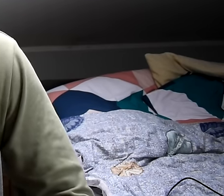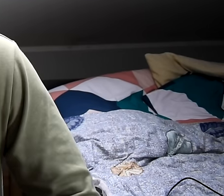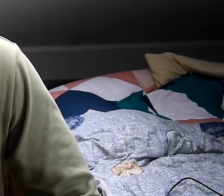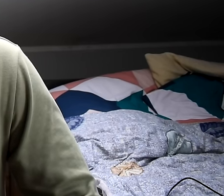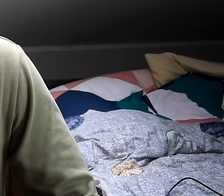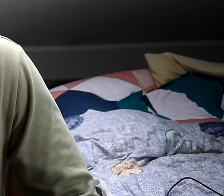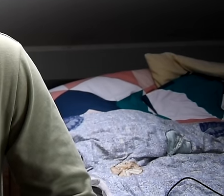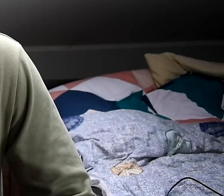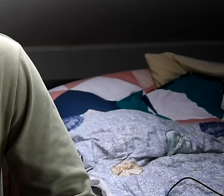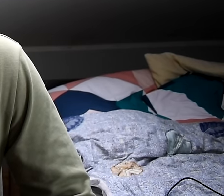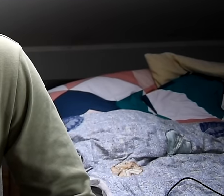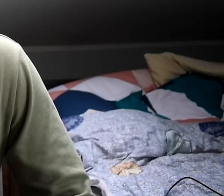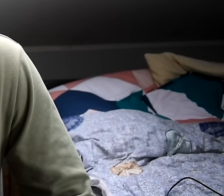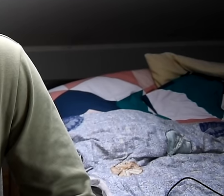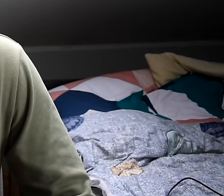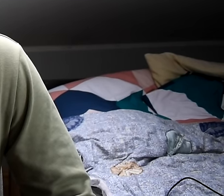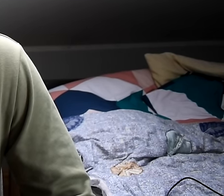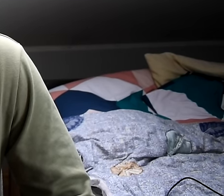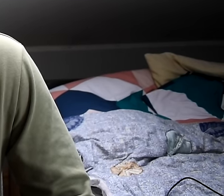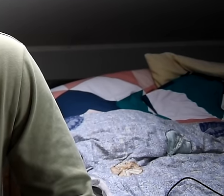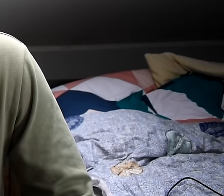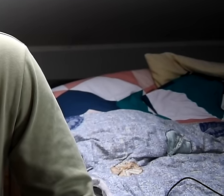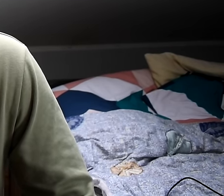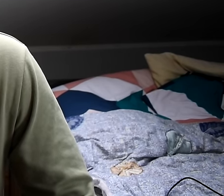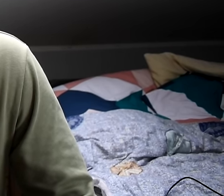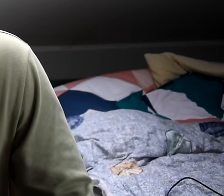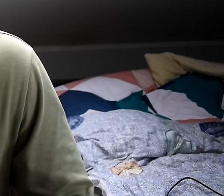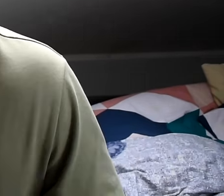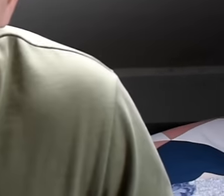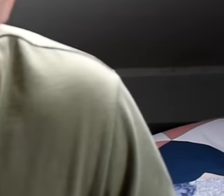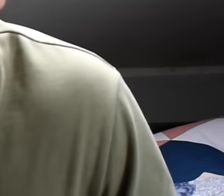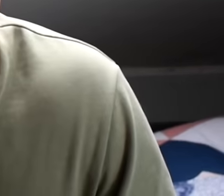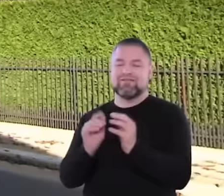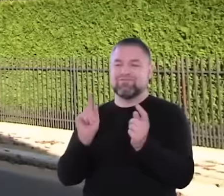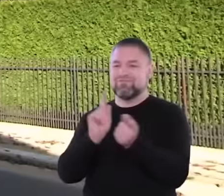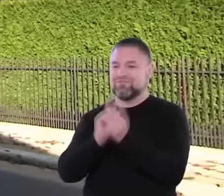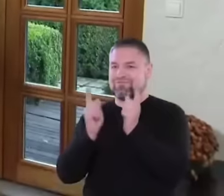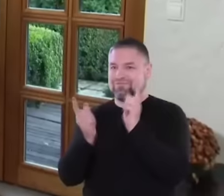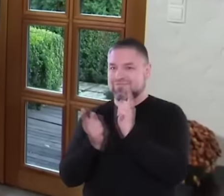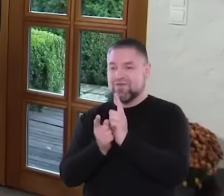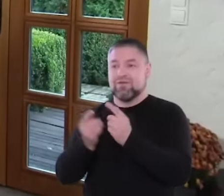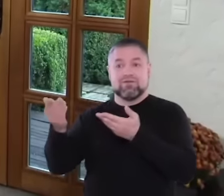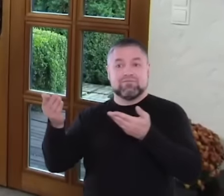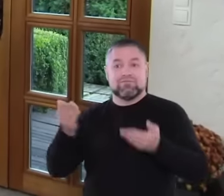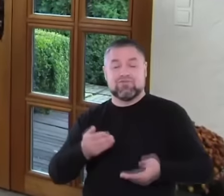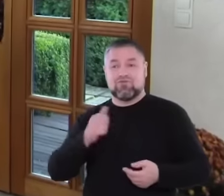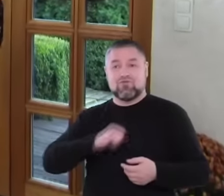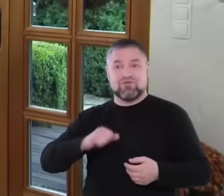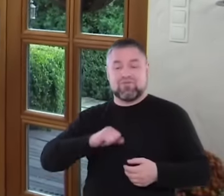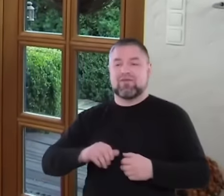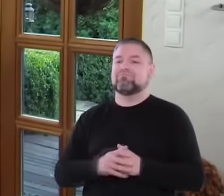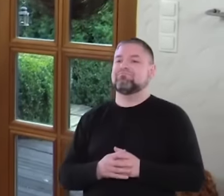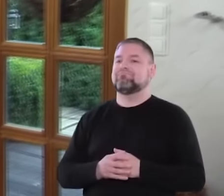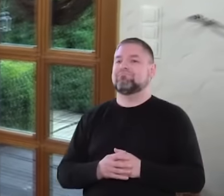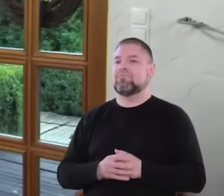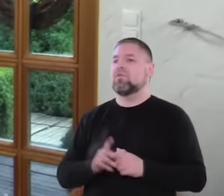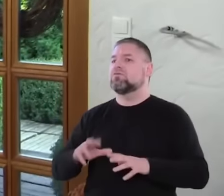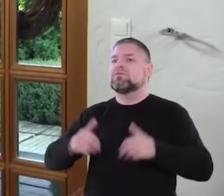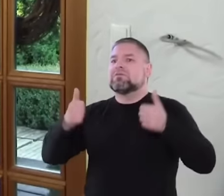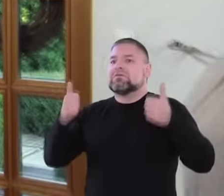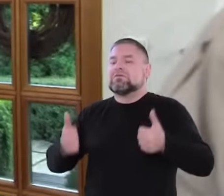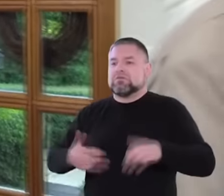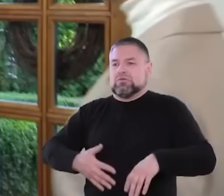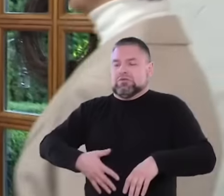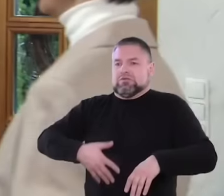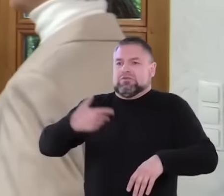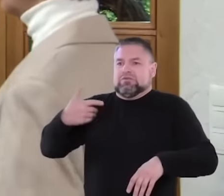się o tym dowiedziała, to on, gdy wróci do niej do domu, to ona będzie w łóżku z tym Jackiem. Anita zaprosiła go do siebie. Co się stało? Bo jakoś